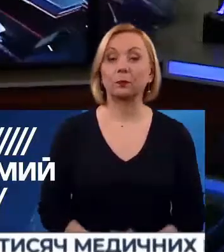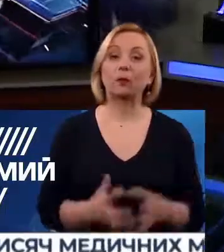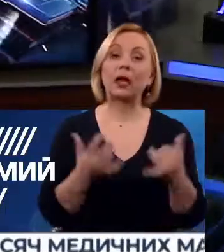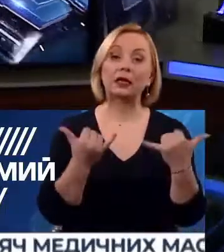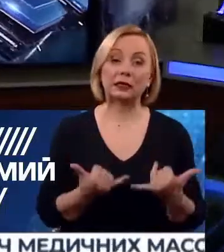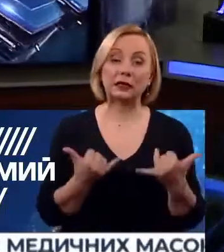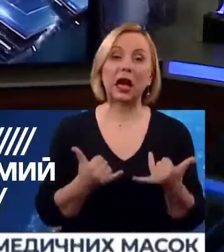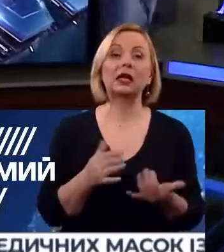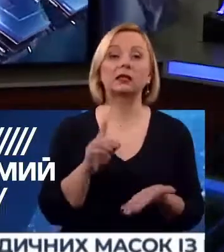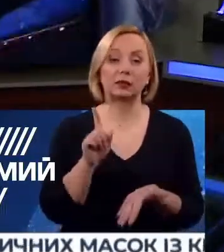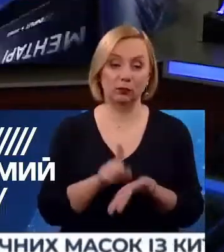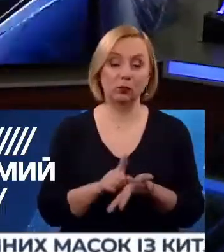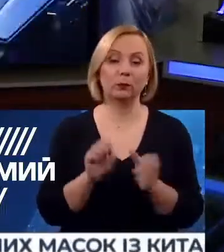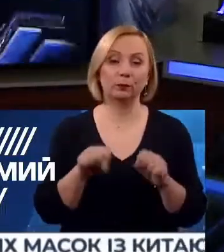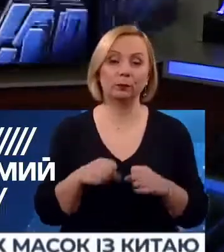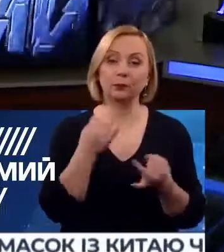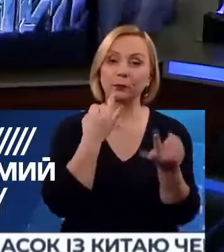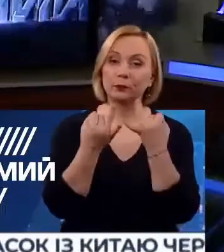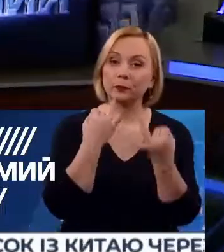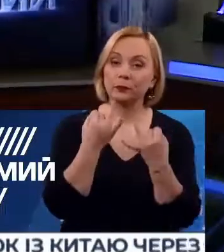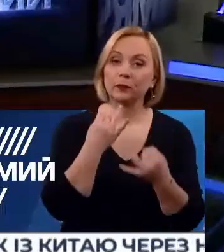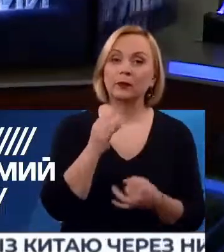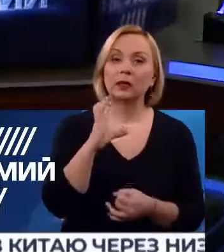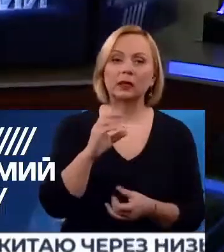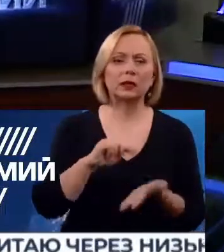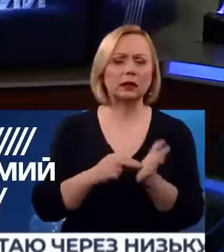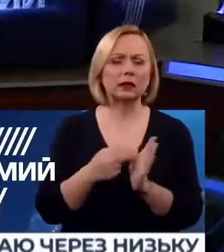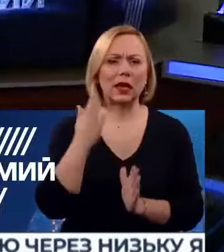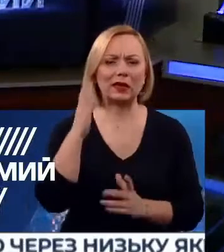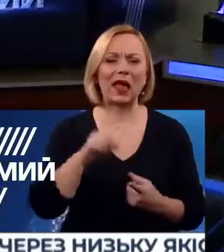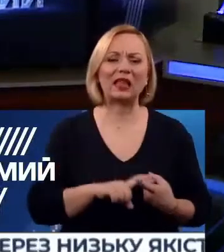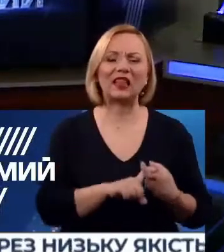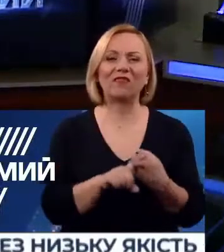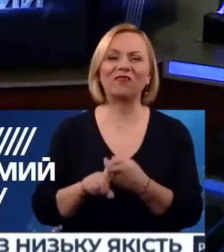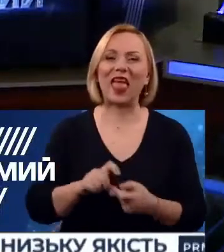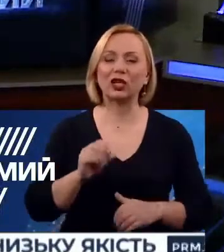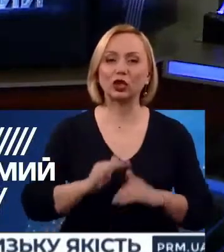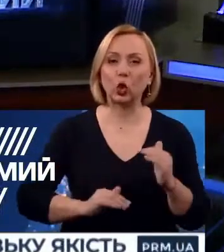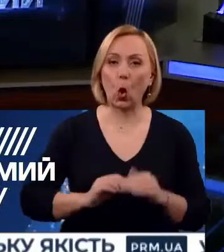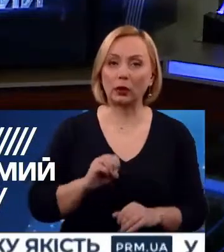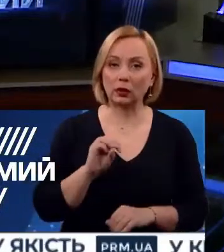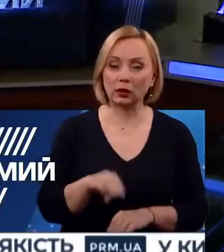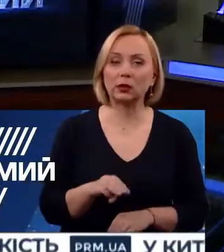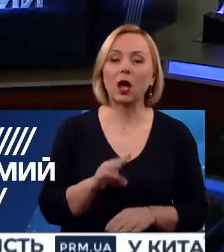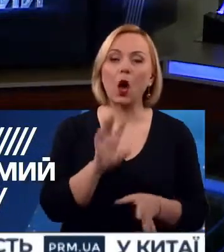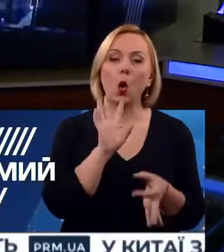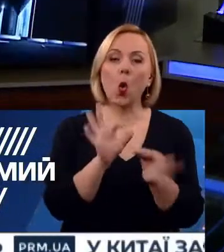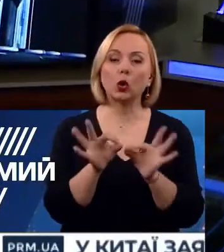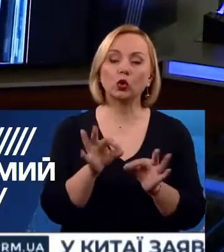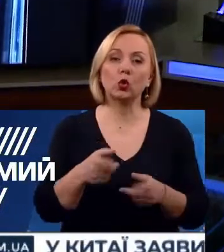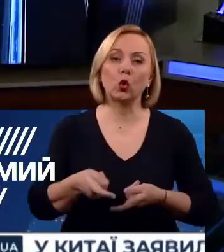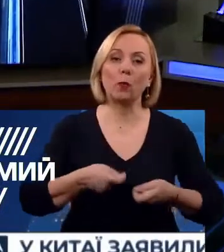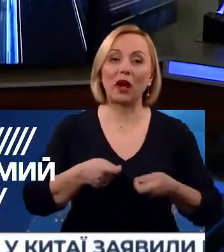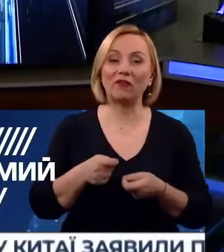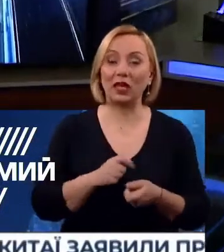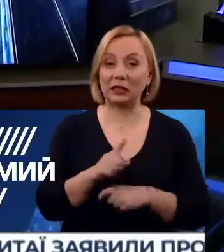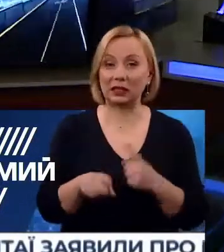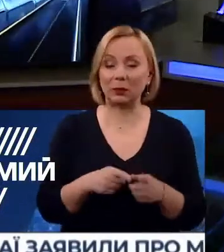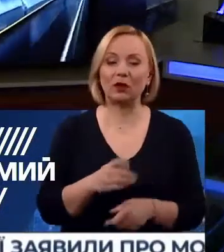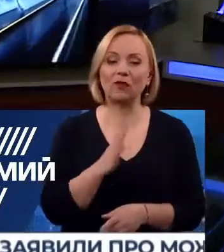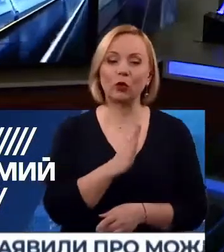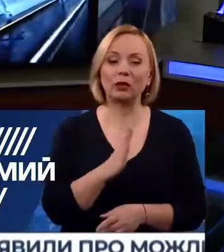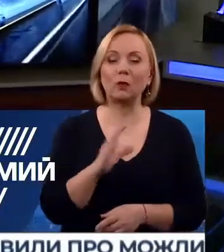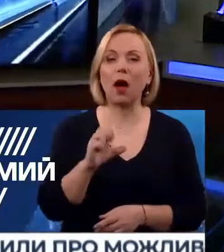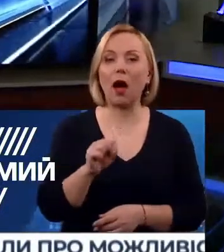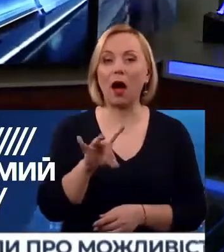а зараз маємо змогу поспілкуватися із стратегом, інфекціоністом, консультантом з управління змінами Вадимом Арістовим. Пане